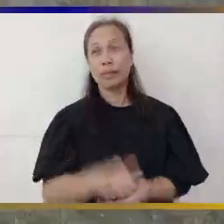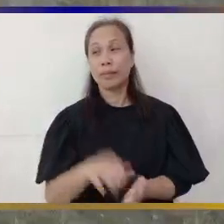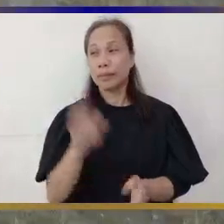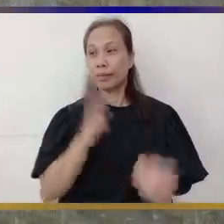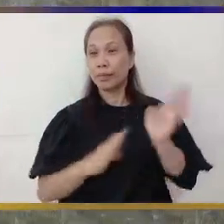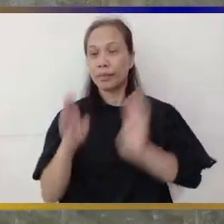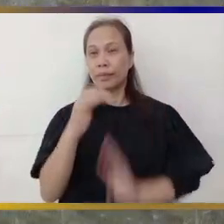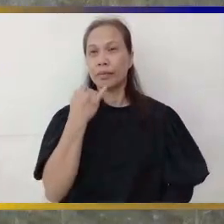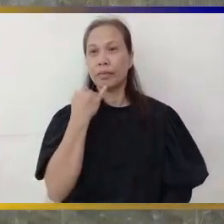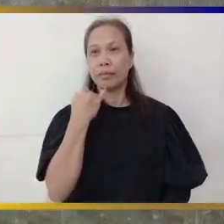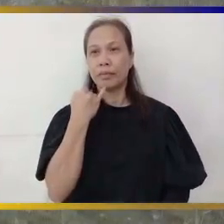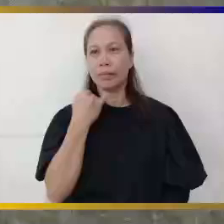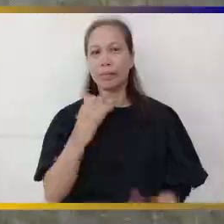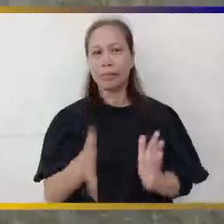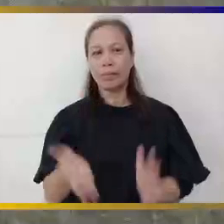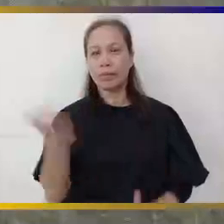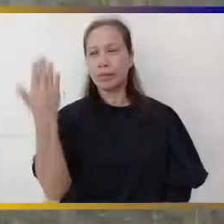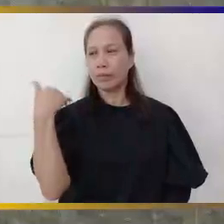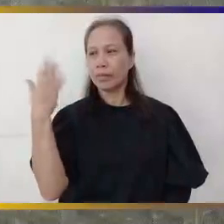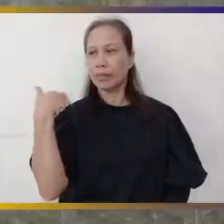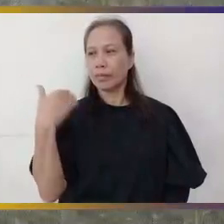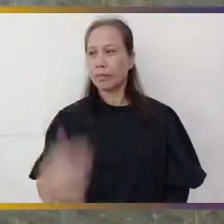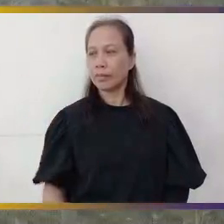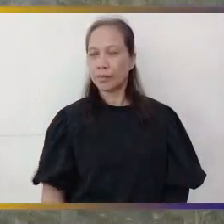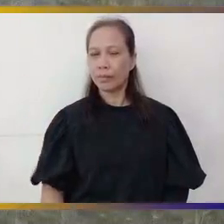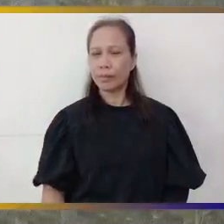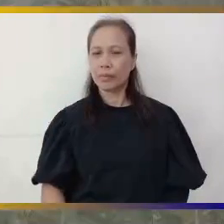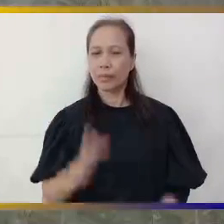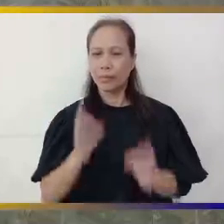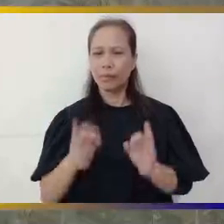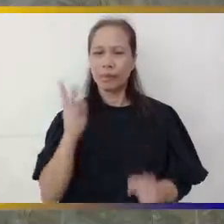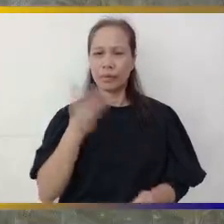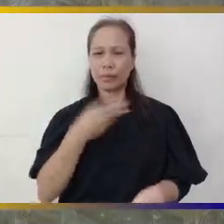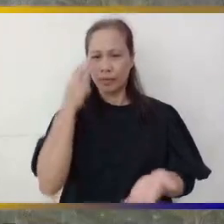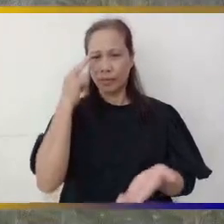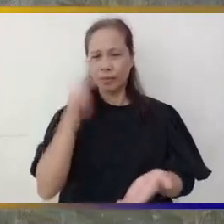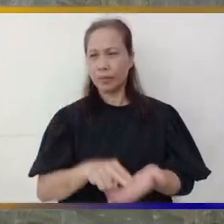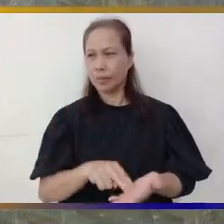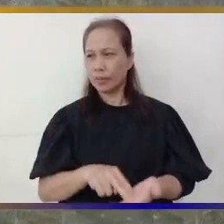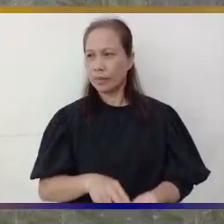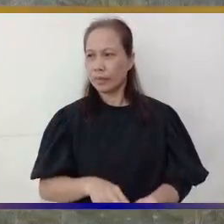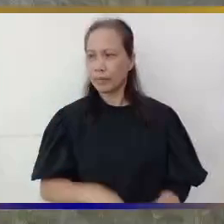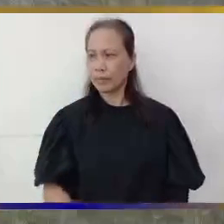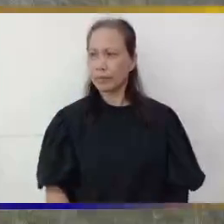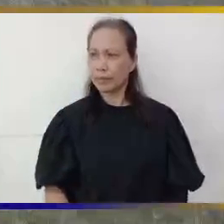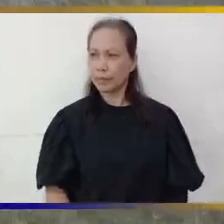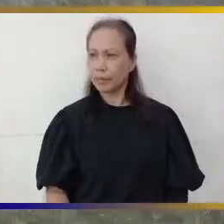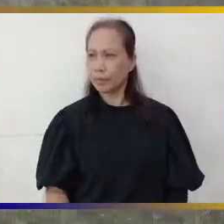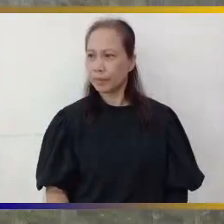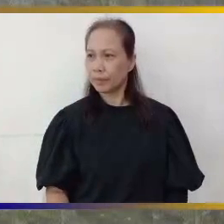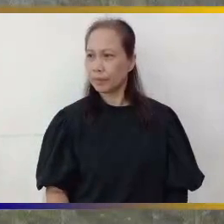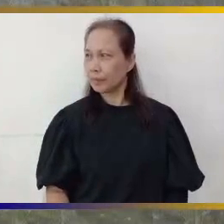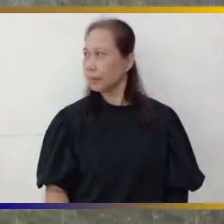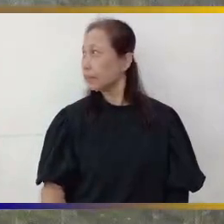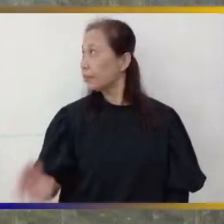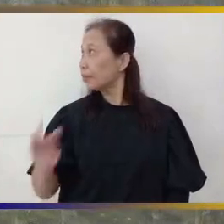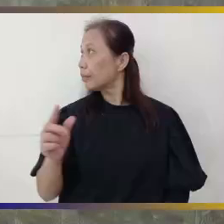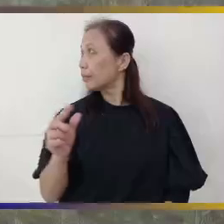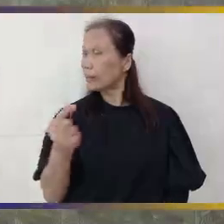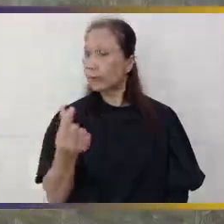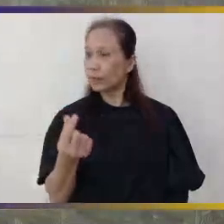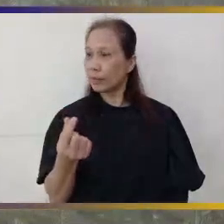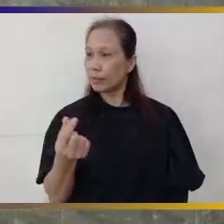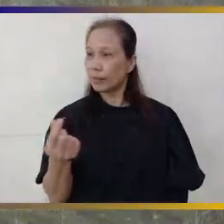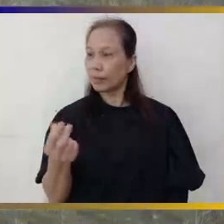israelites noong araw now kung kung mapapansin niyo po mga kapatid an Ibalik ko lamang ko kayo sa konting history m patin